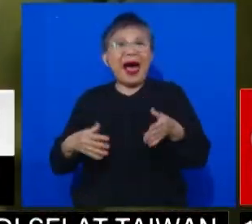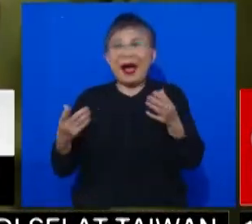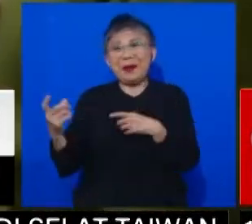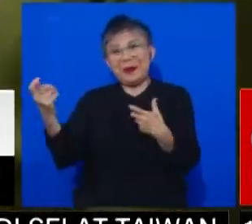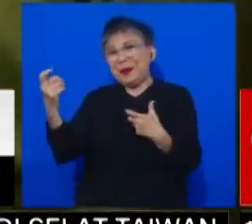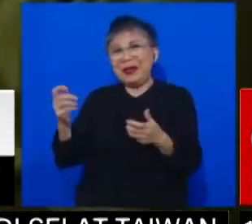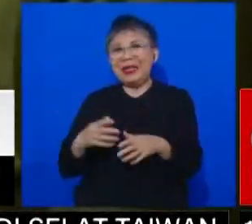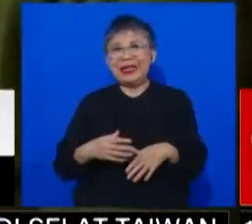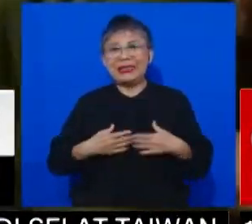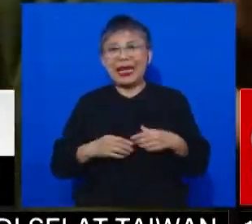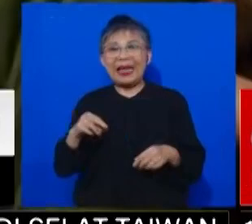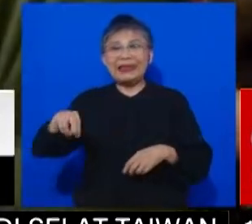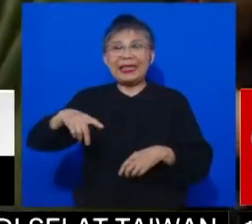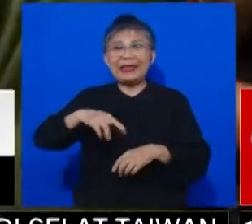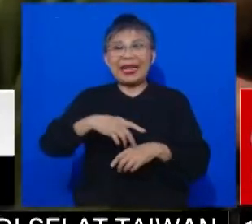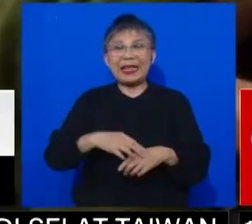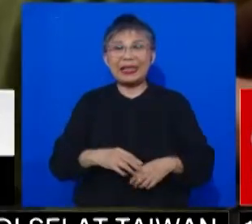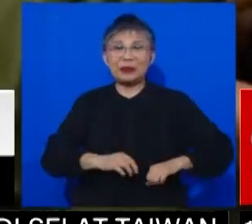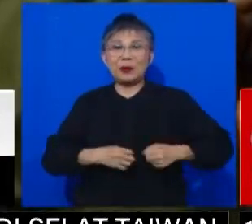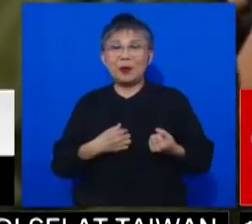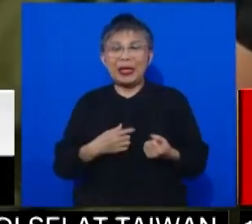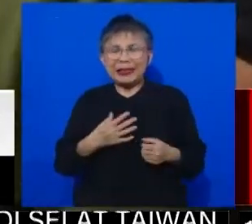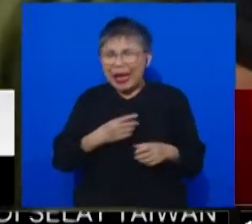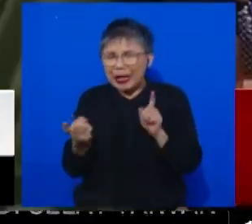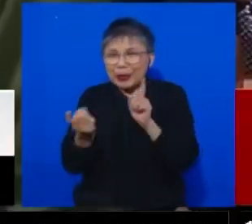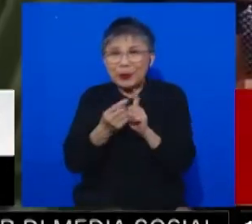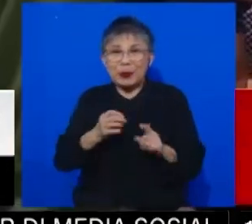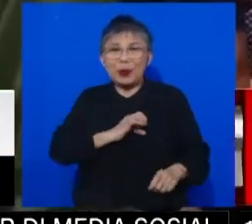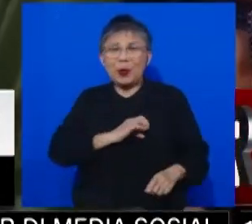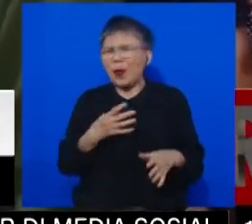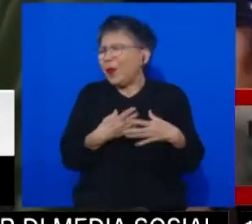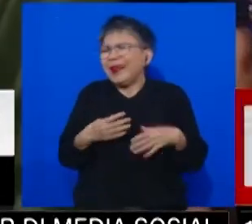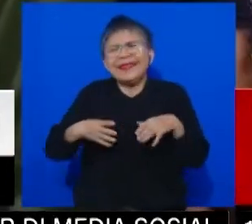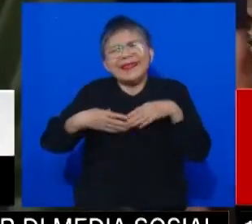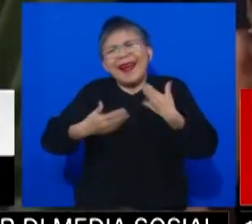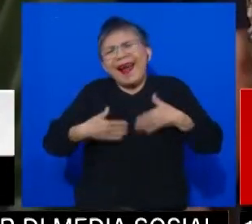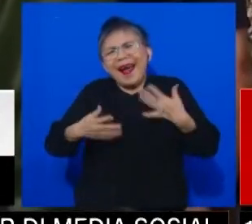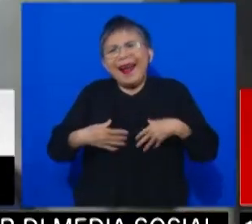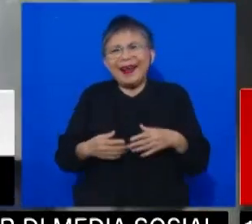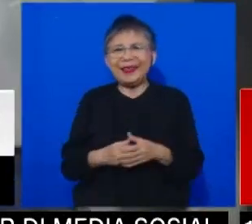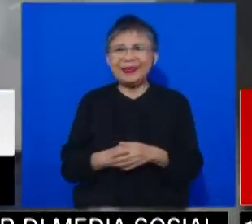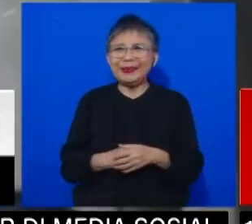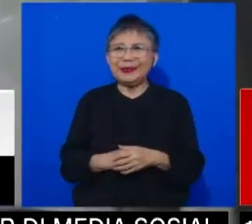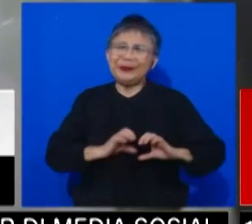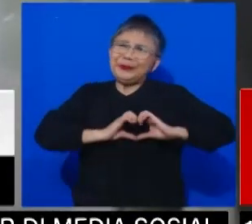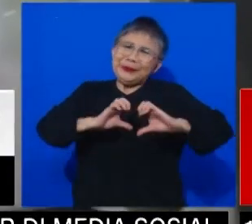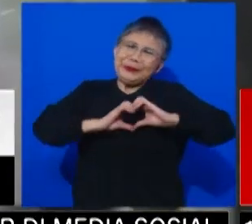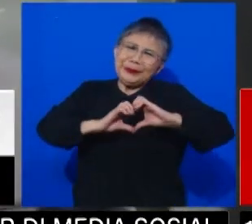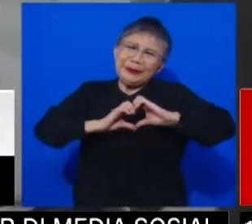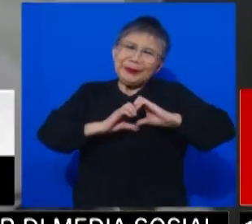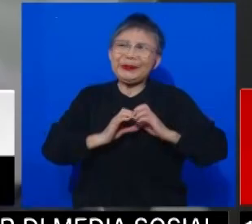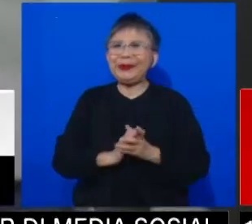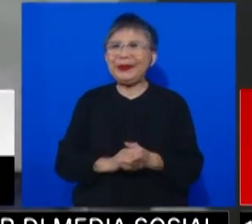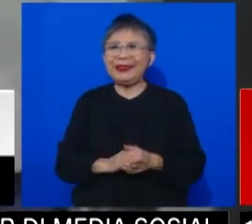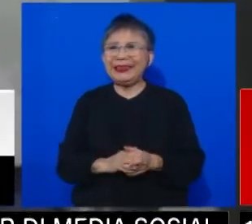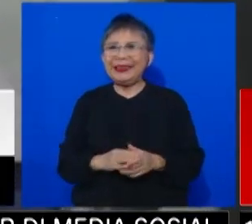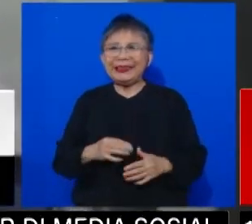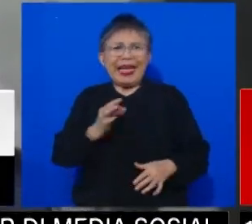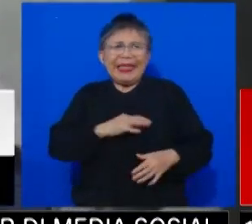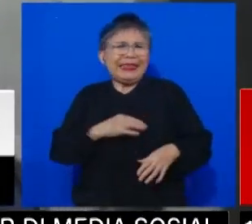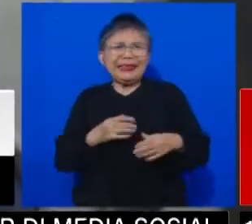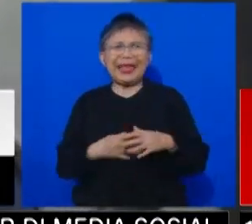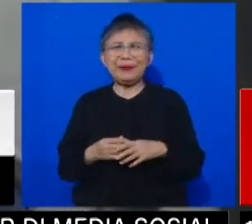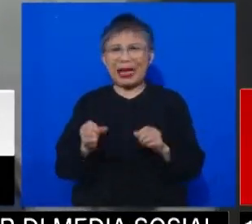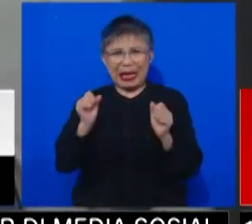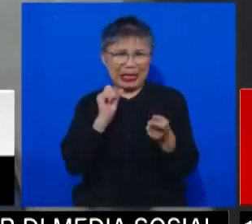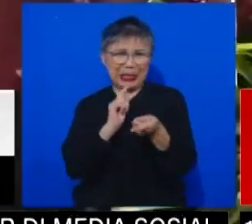Malioboro, ketemu Pak Jokowi. Ya Allah, seneng banget. Dari dulu pengen ketemu Pak Jokowi, baru di Malioboro ini rezeki banget bisa